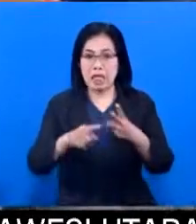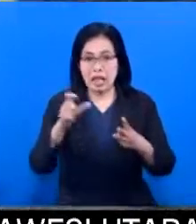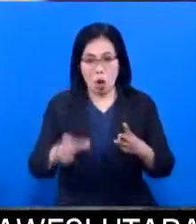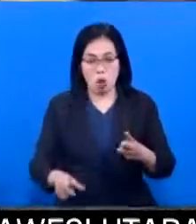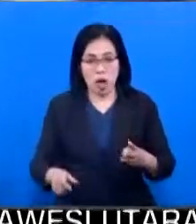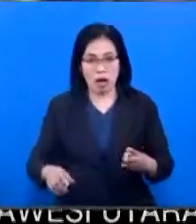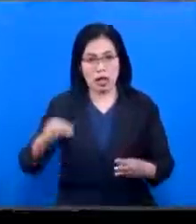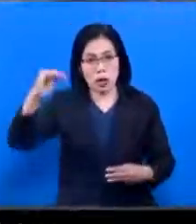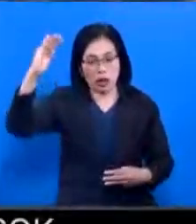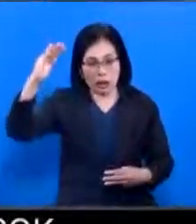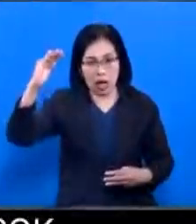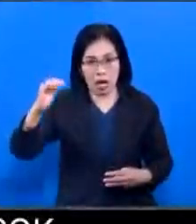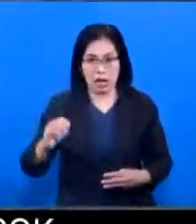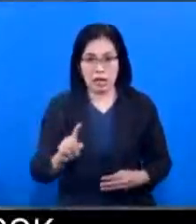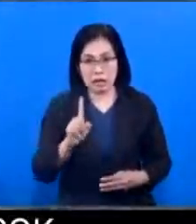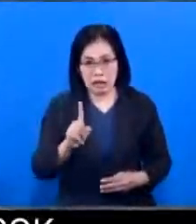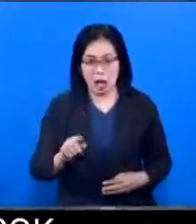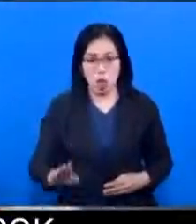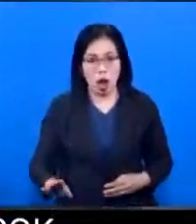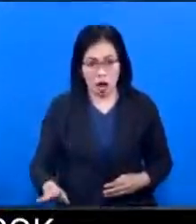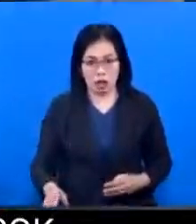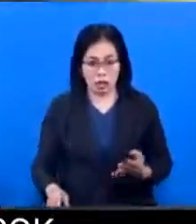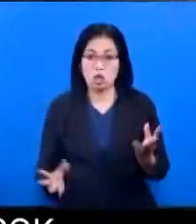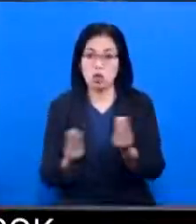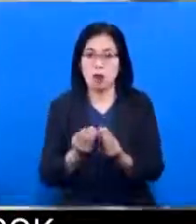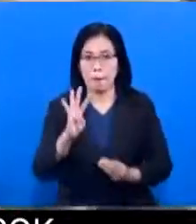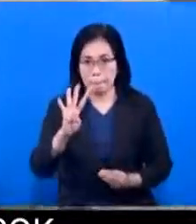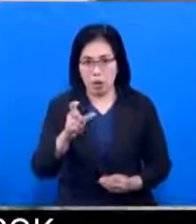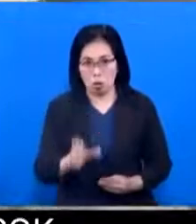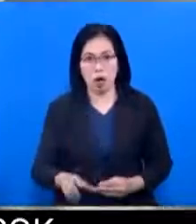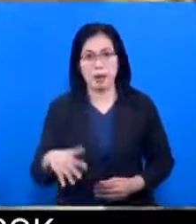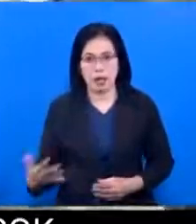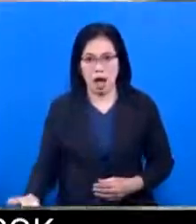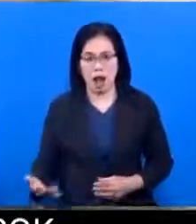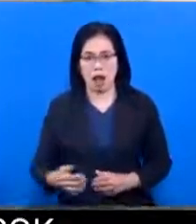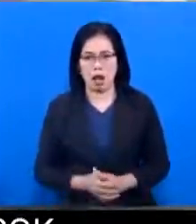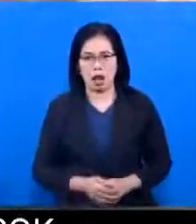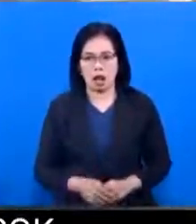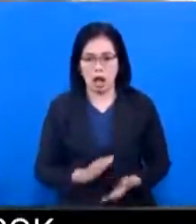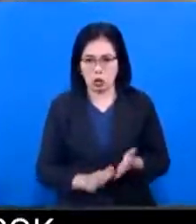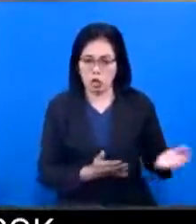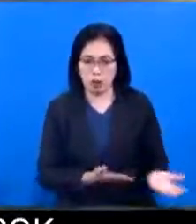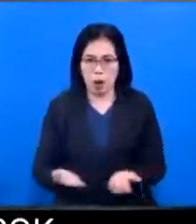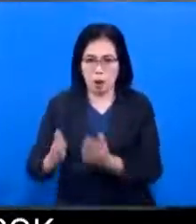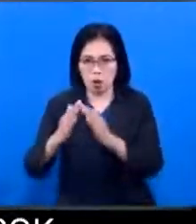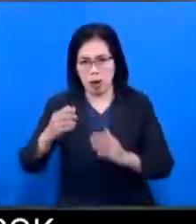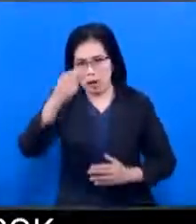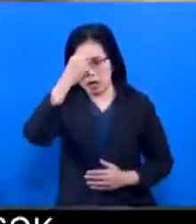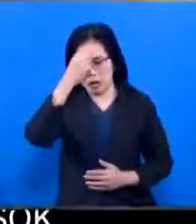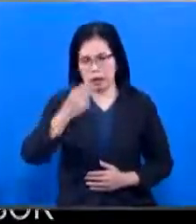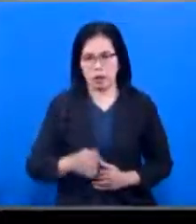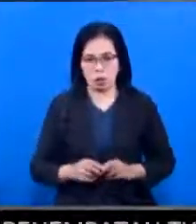anak. Guna kepentingan autopsi, petugas mengevakuasi keempat jenazah ke Rumah Sakit Polri Jakarta.